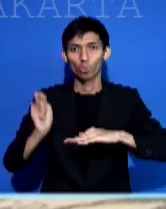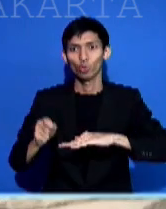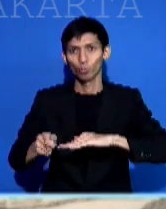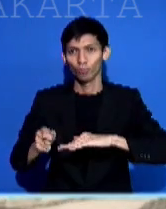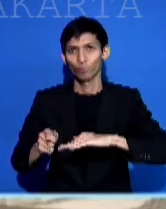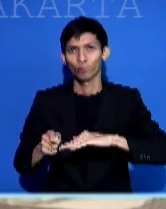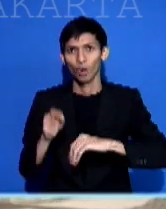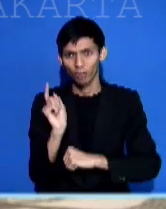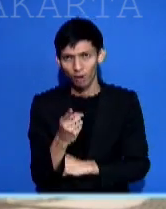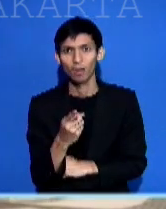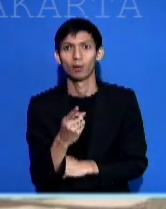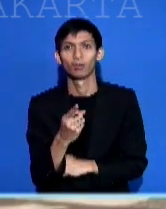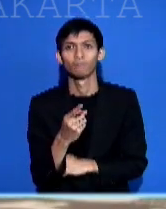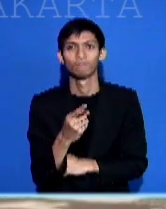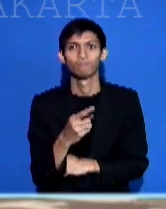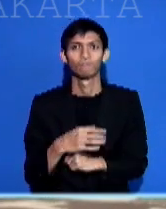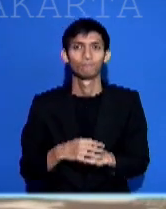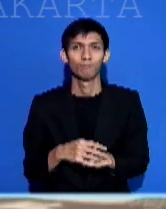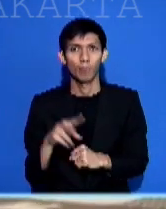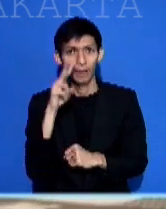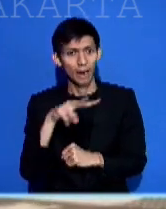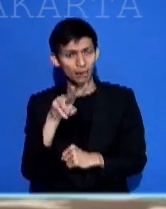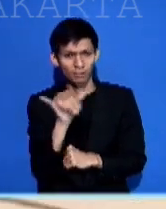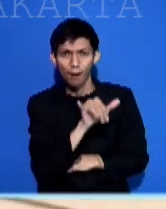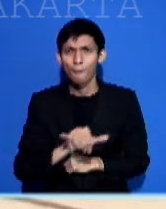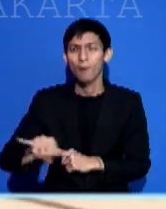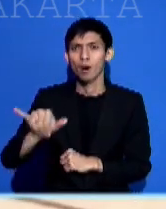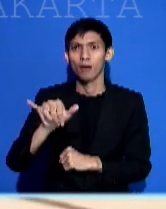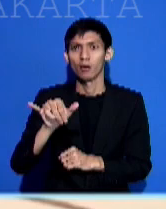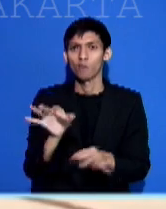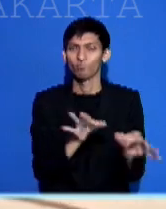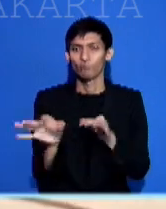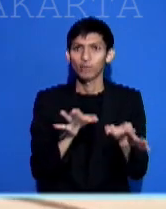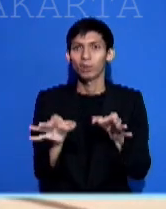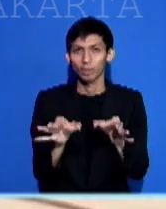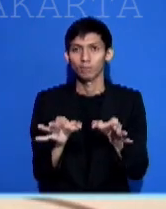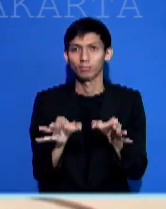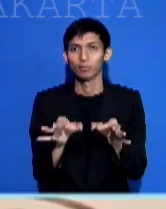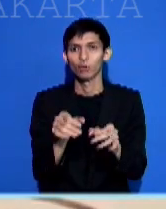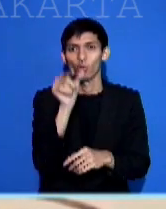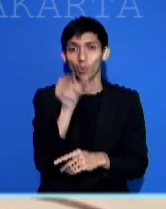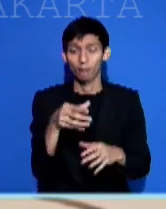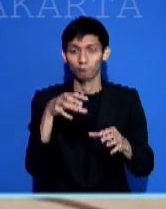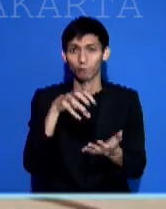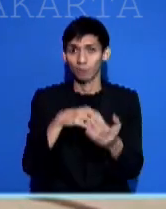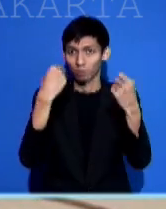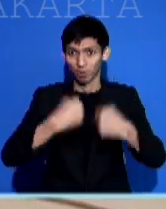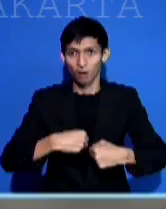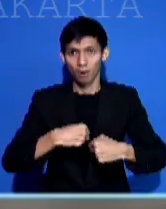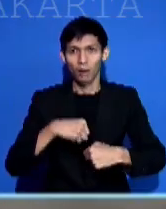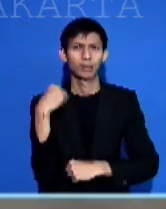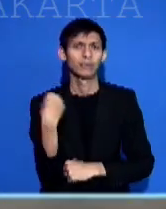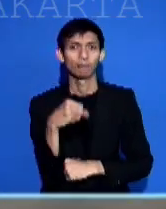kepolisian untuk menyamakan persepsi agar bisa mengakomodasi tahanan dan narapidananya yang masih belum bisa menggunakan hak pilihnya sampai saat